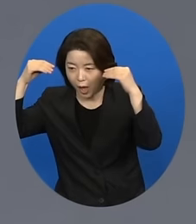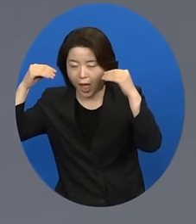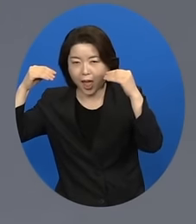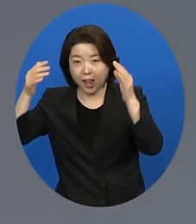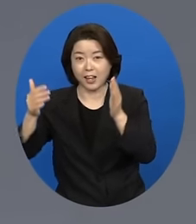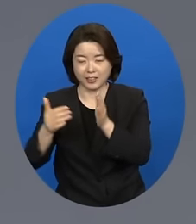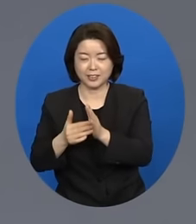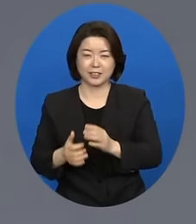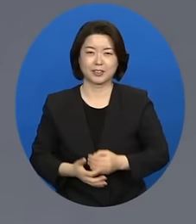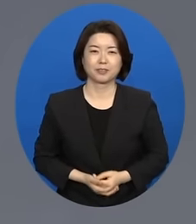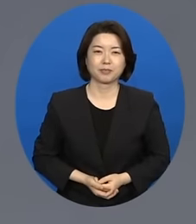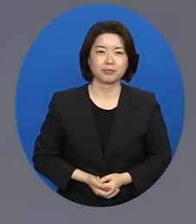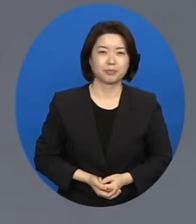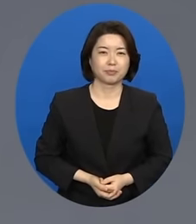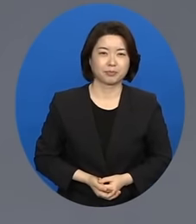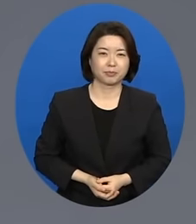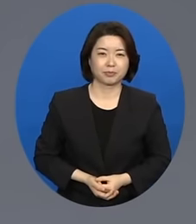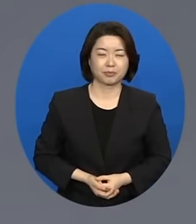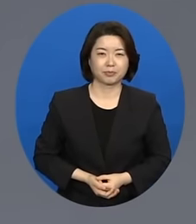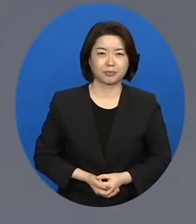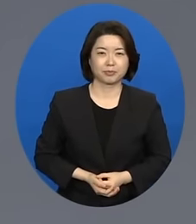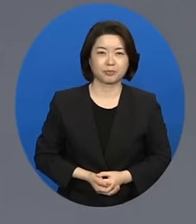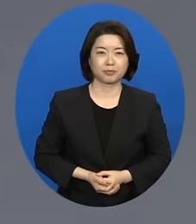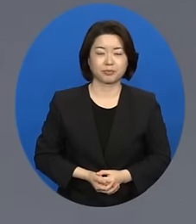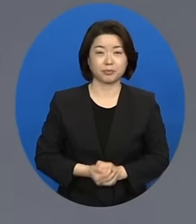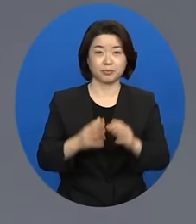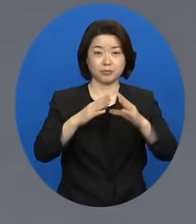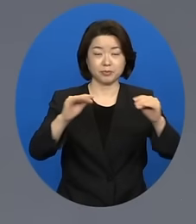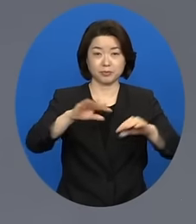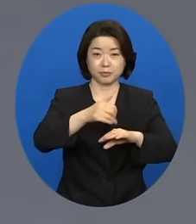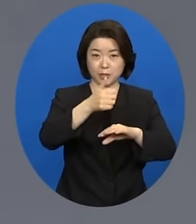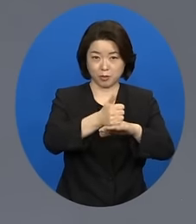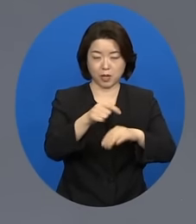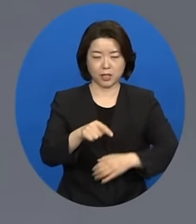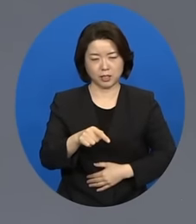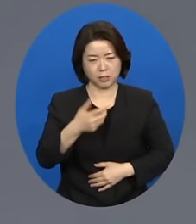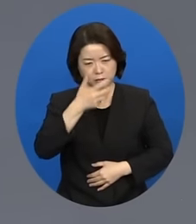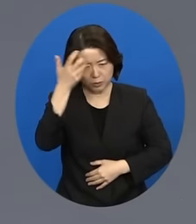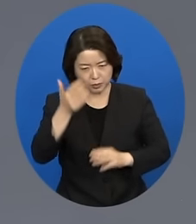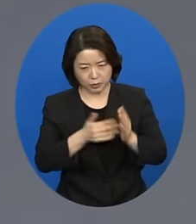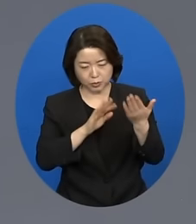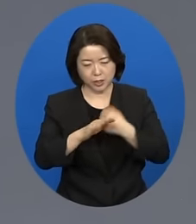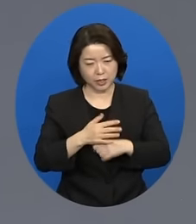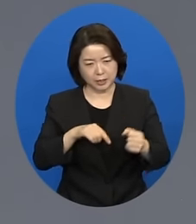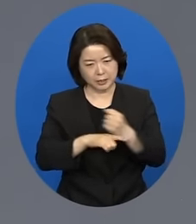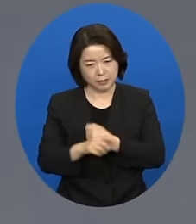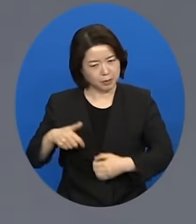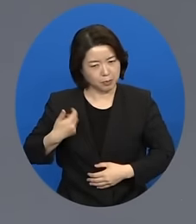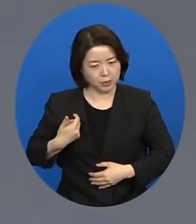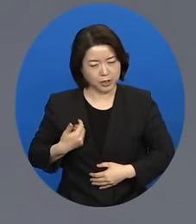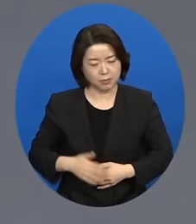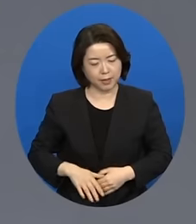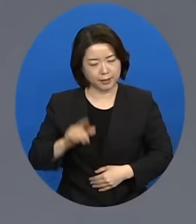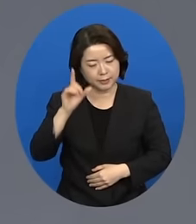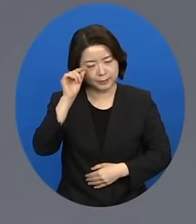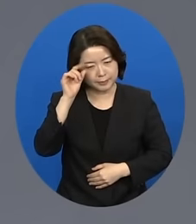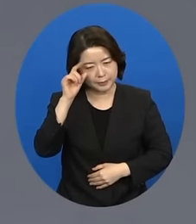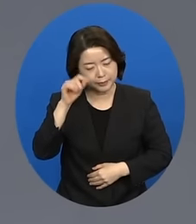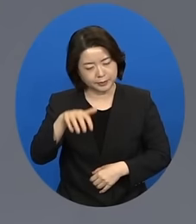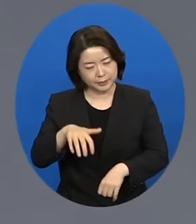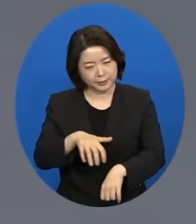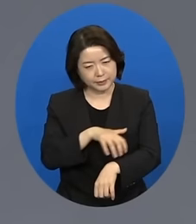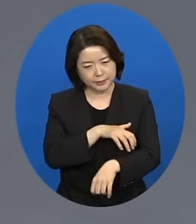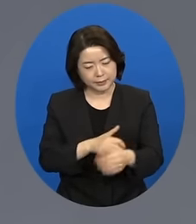끝났어요. 바로가 꿈을 꾸고 나서 의미는 알 수 없지만 뭔가 이거 불길하다. 잠을 이루지 못하고